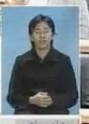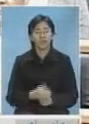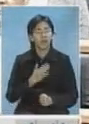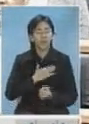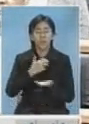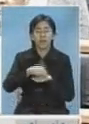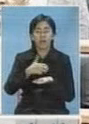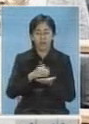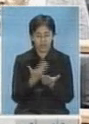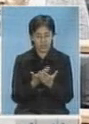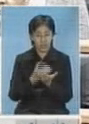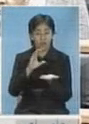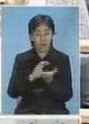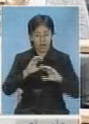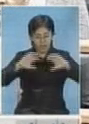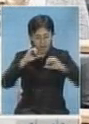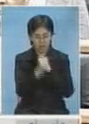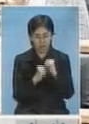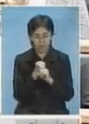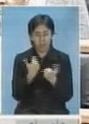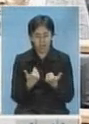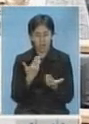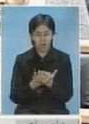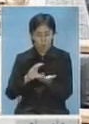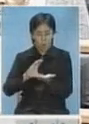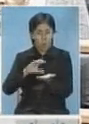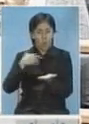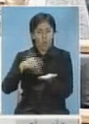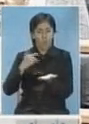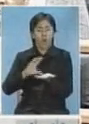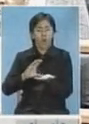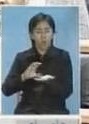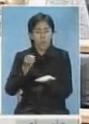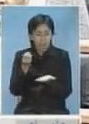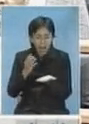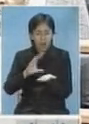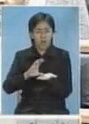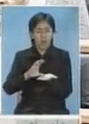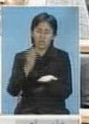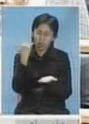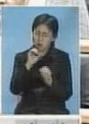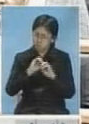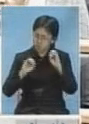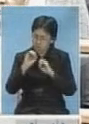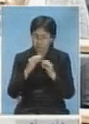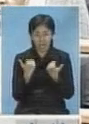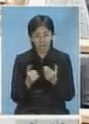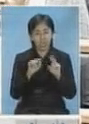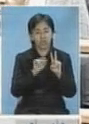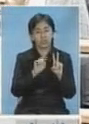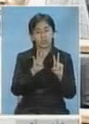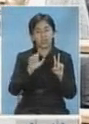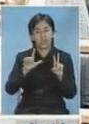ต้องบอกว่างบประมาณปีนี้นั้นเป็นงบประมาณรายจ่ายที่มากที่สุดผมย้ำหลายครั้งนะครับมากที่สุดเป็นประวัติการคือ 2.4 ล้านล้าน